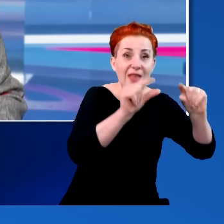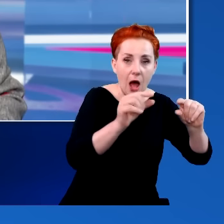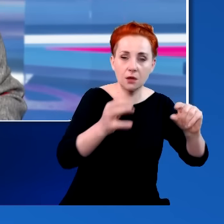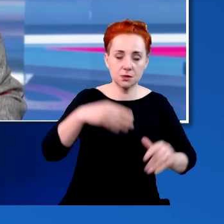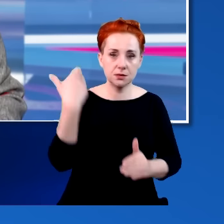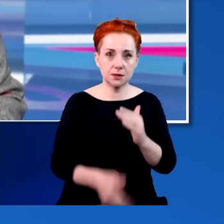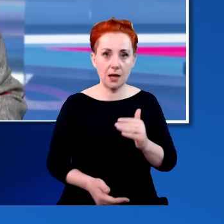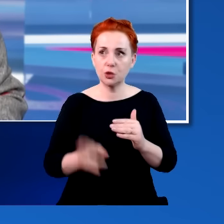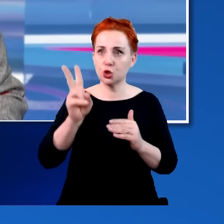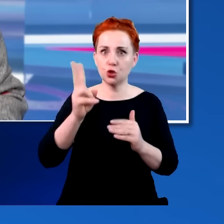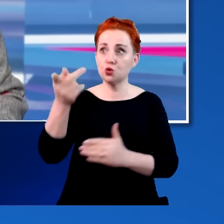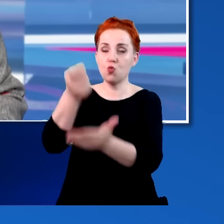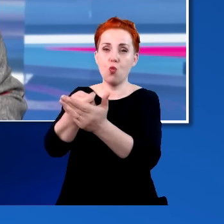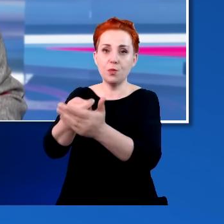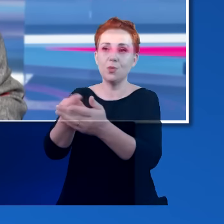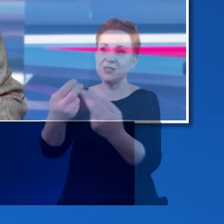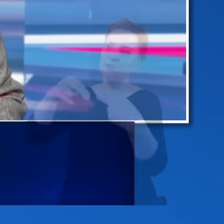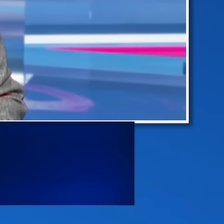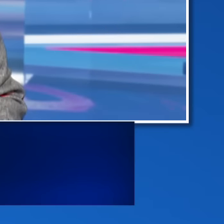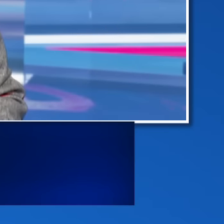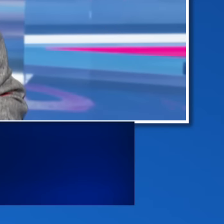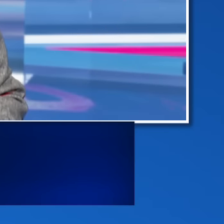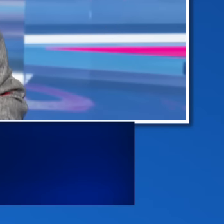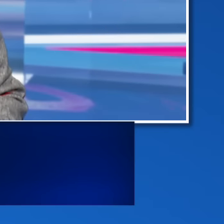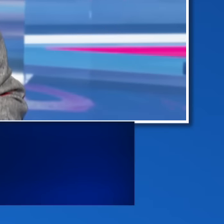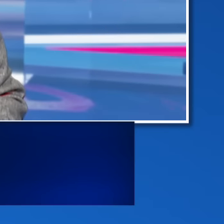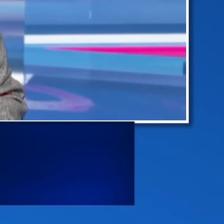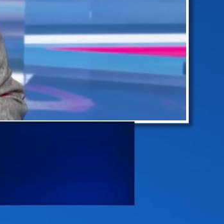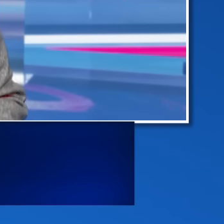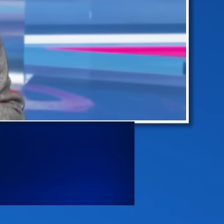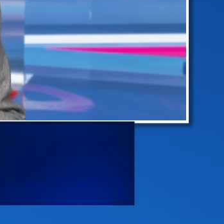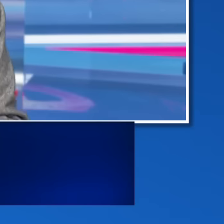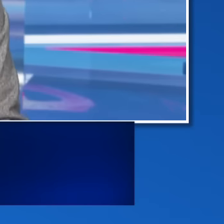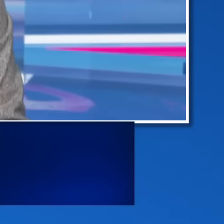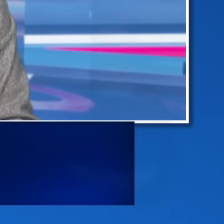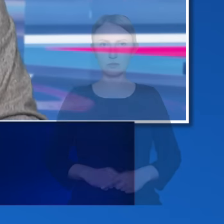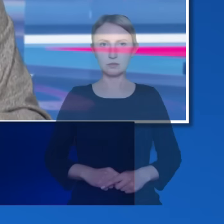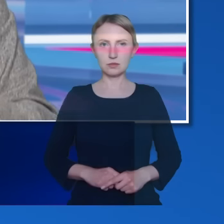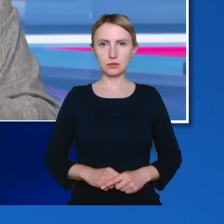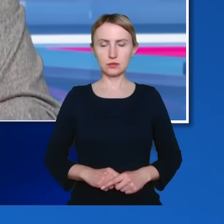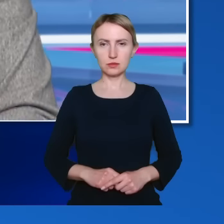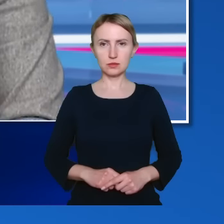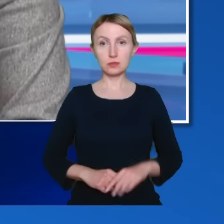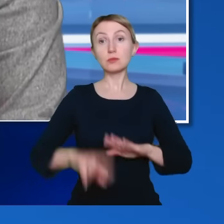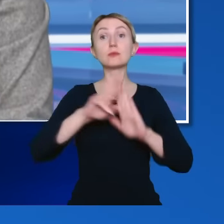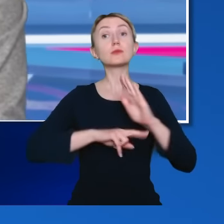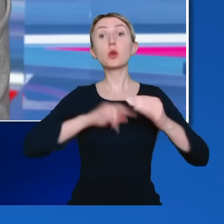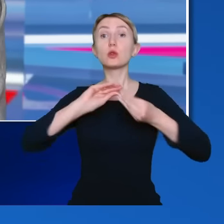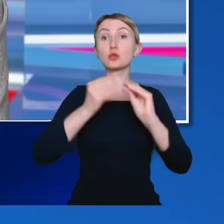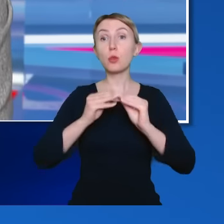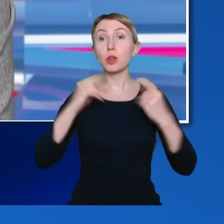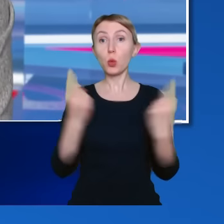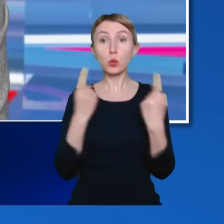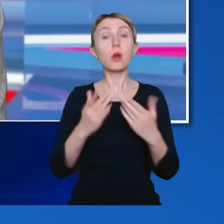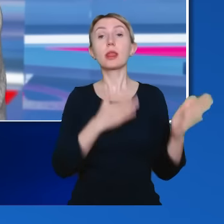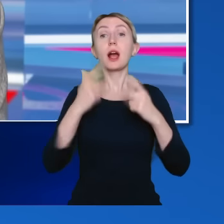ktoś inny to kupił i odsprzeda po wyższej cenie. Więc tutaj to jest dosyć skomplikowana procedura. Kolejne rozwiązanie,